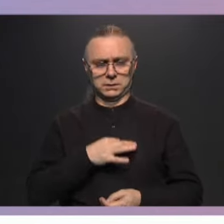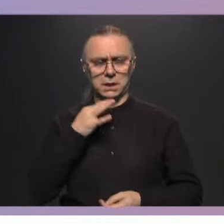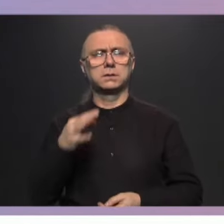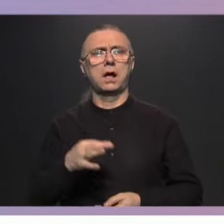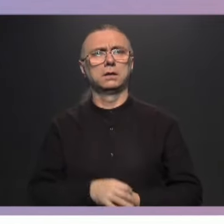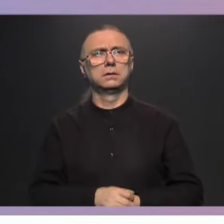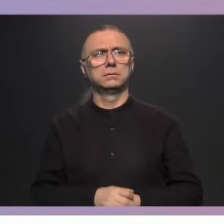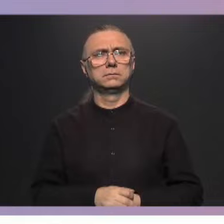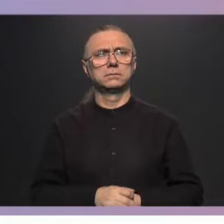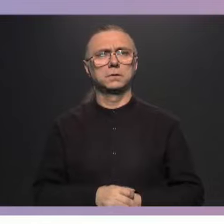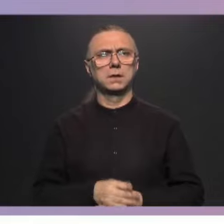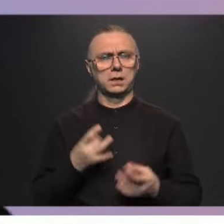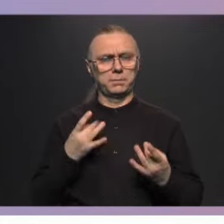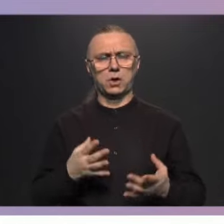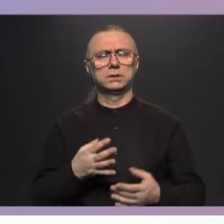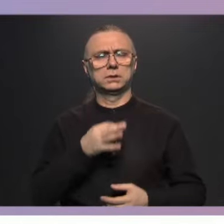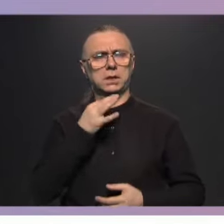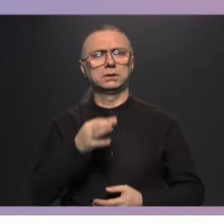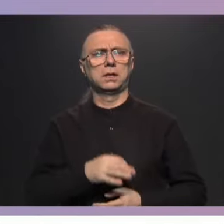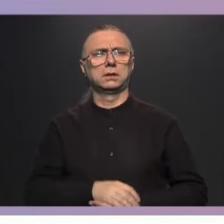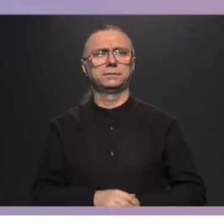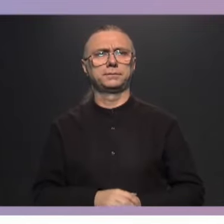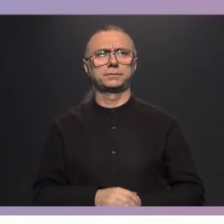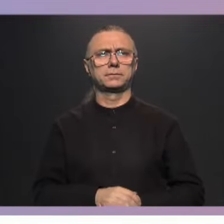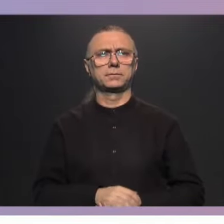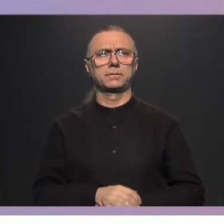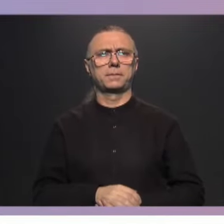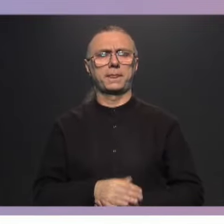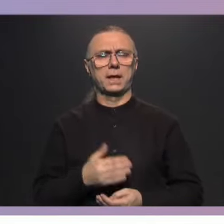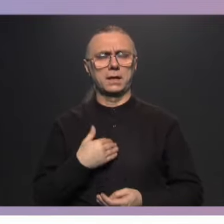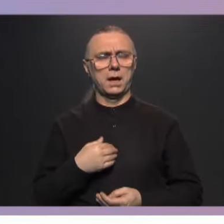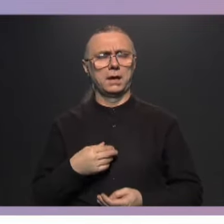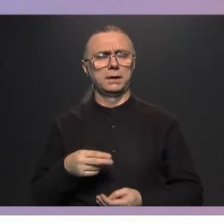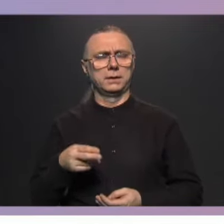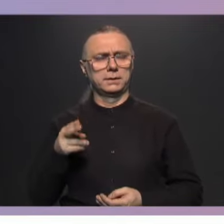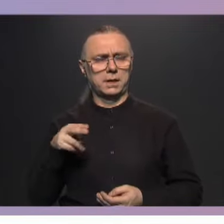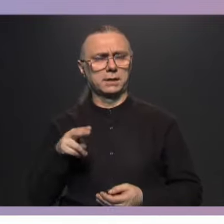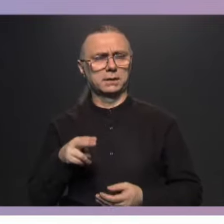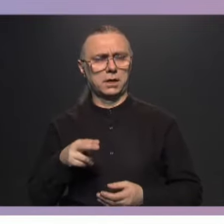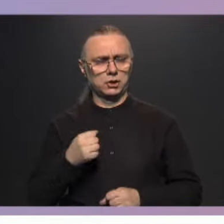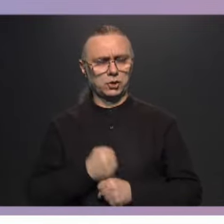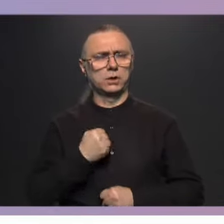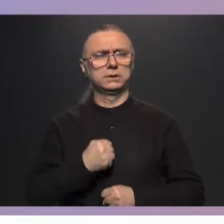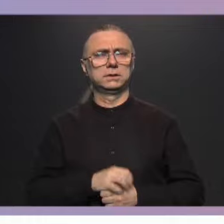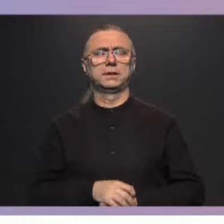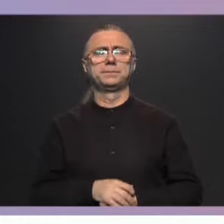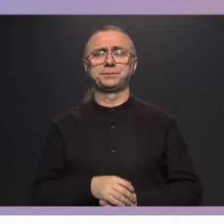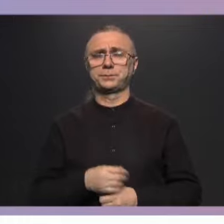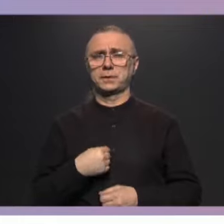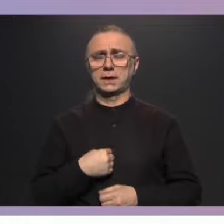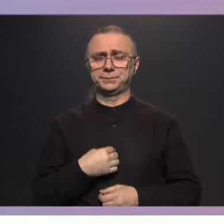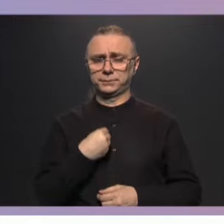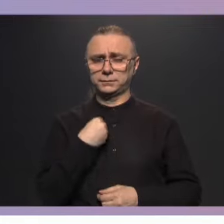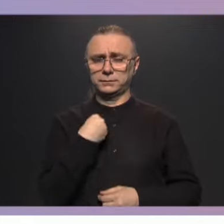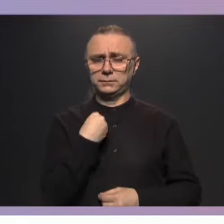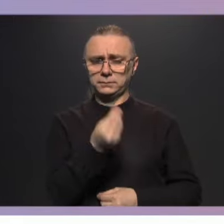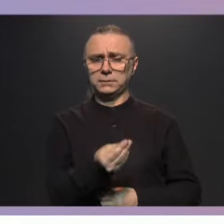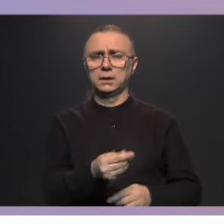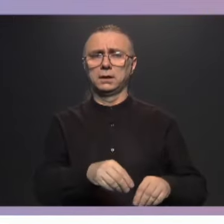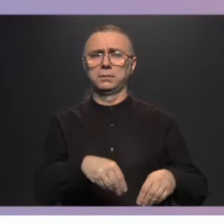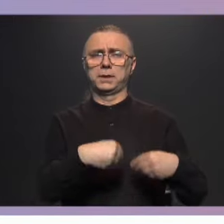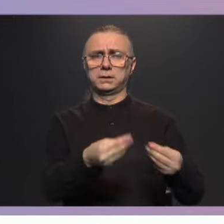я как бы дяденька жесткий достаточно, и я просто дал ей разрешительную молитву в руку и сказал ему передать.